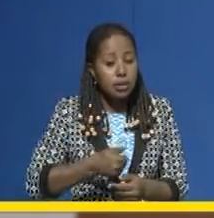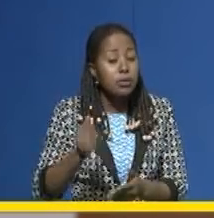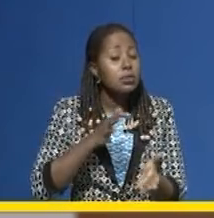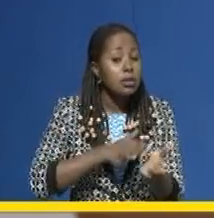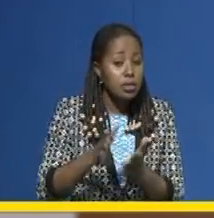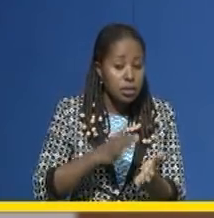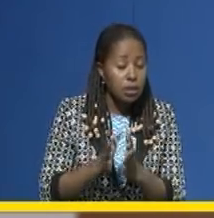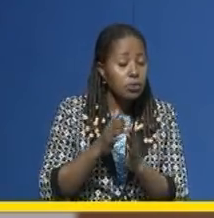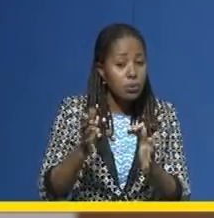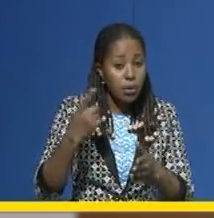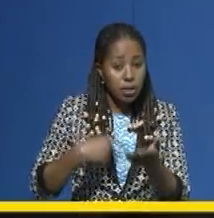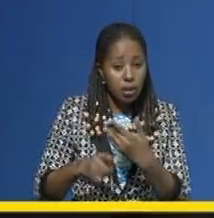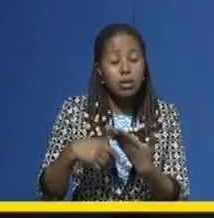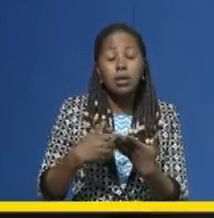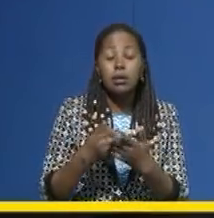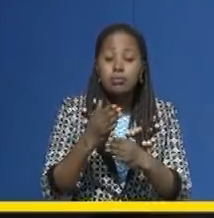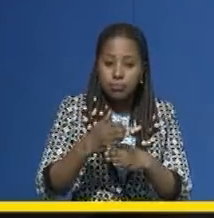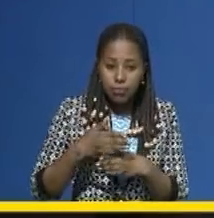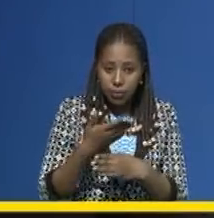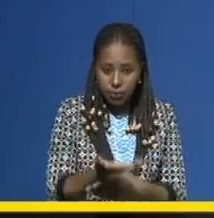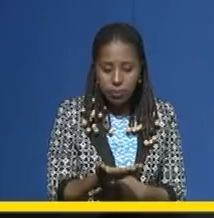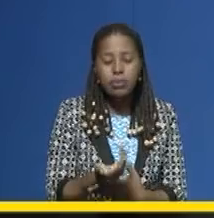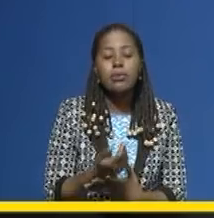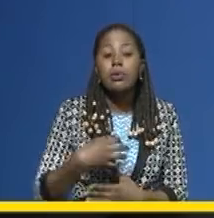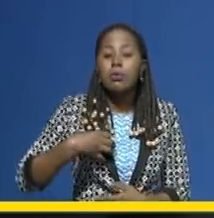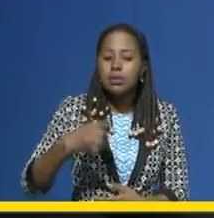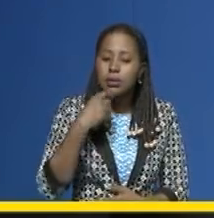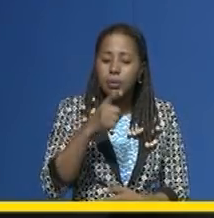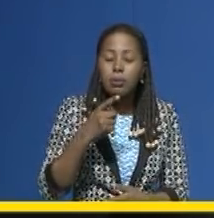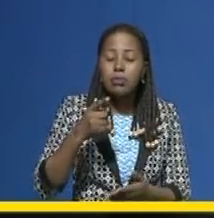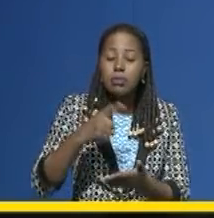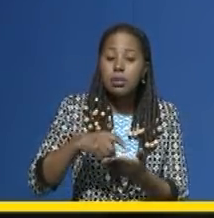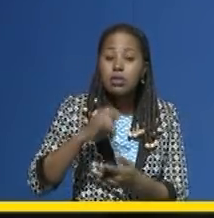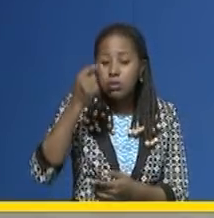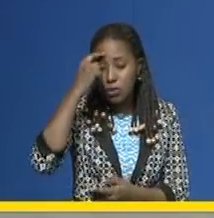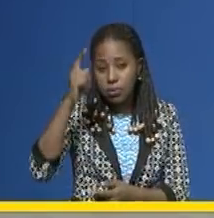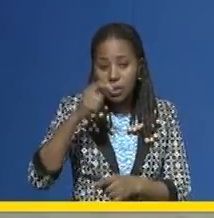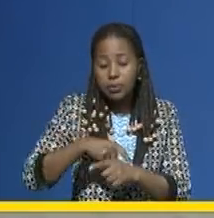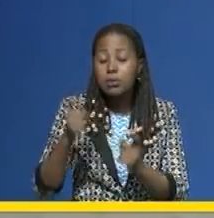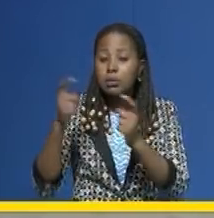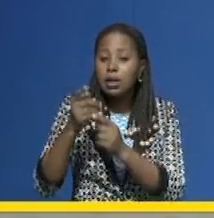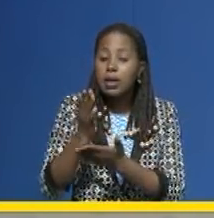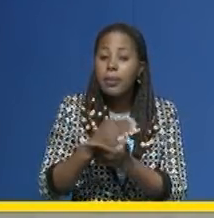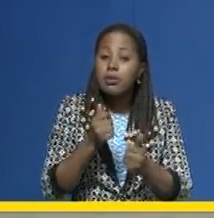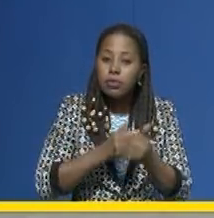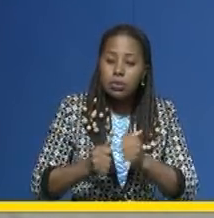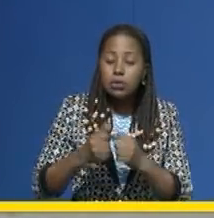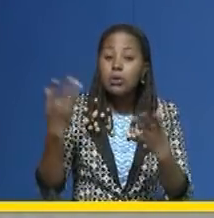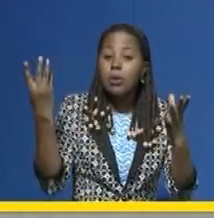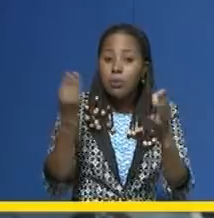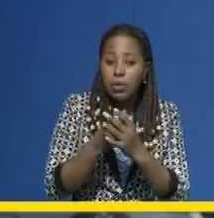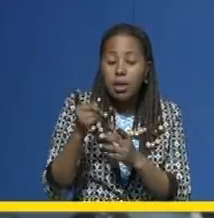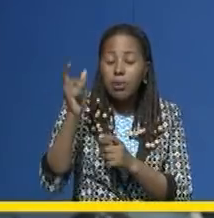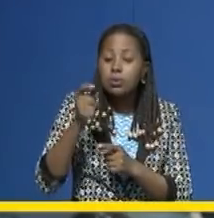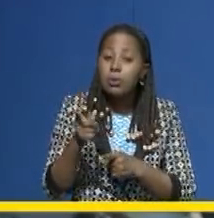zinajieleza ni kubwa kwenye industry. Waziri Kanyasu amesema hayo jijini Dodoma wakati alipokutana na baadhi ya viongozi wa umoja wa windaji